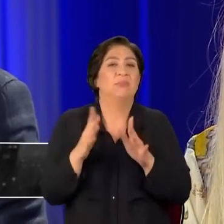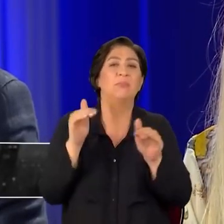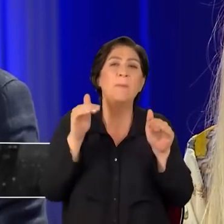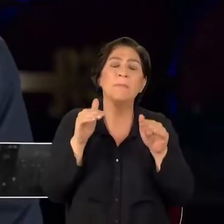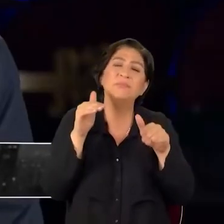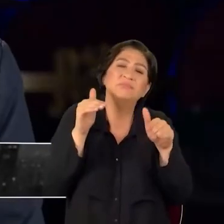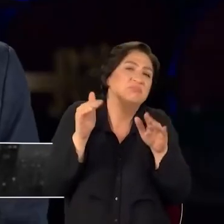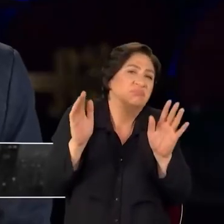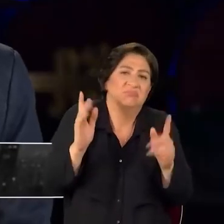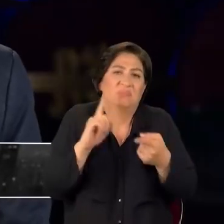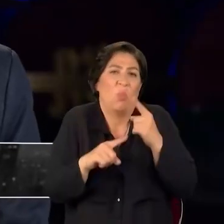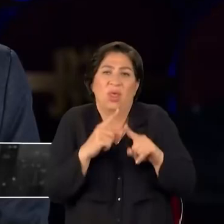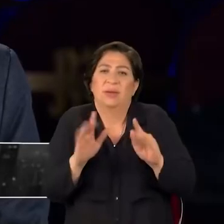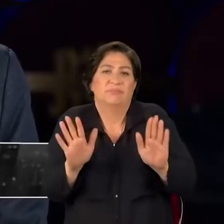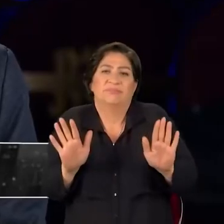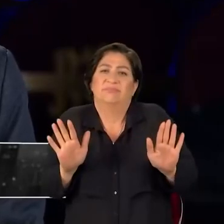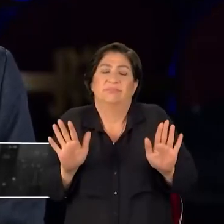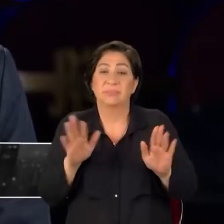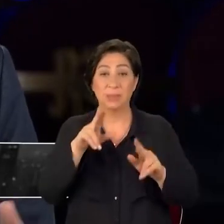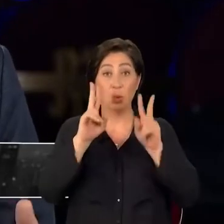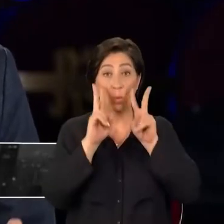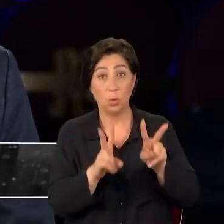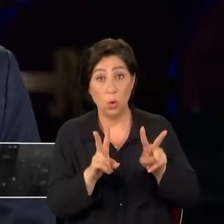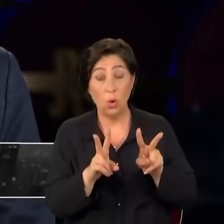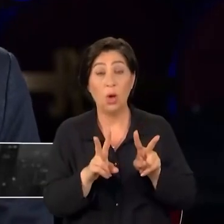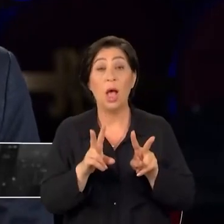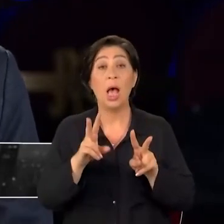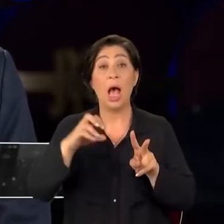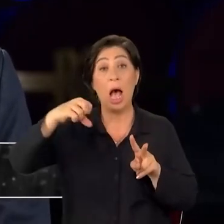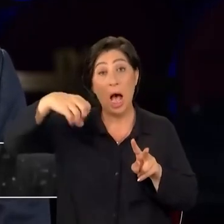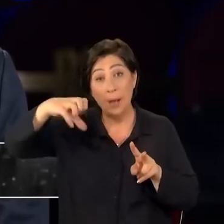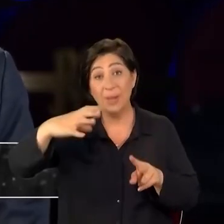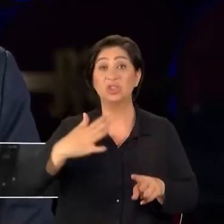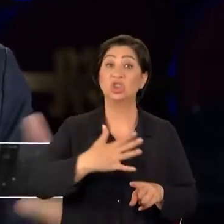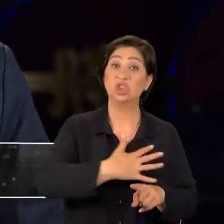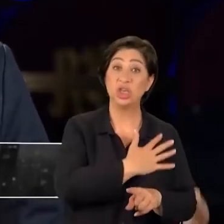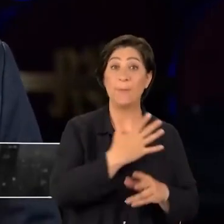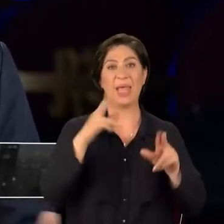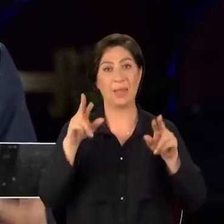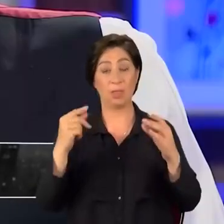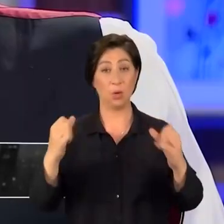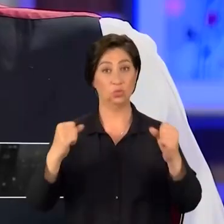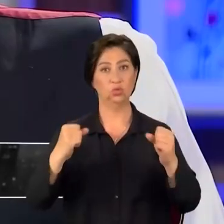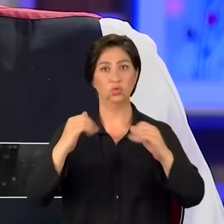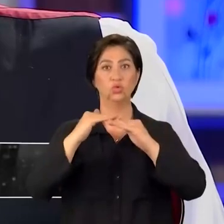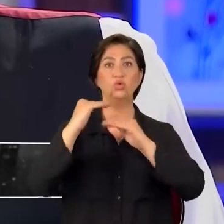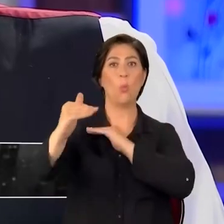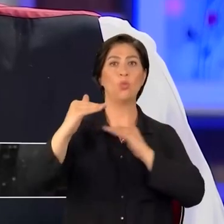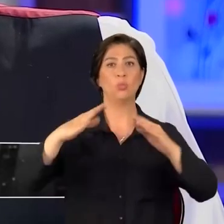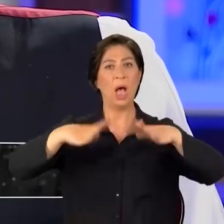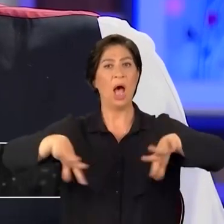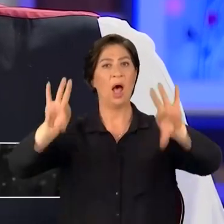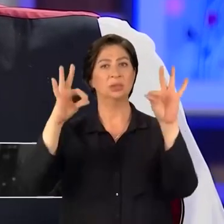tercihi söyleyenlere baktığımızda da yine bir farklılık var. AK Parti, CHP gibi daha güçlü toplumsal tabanı